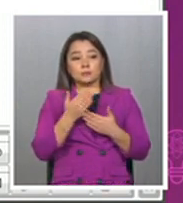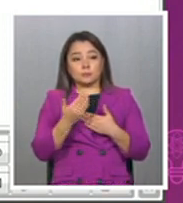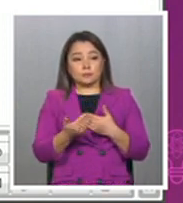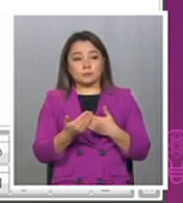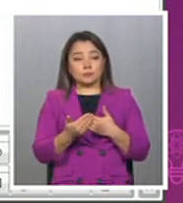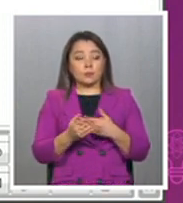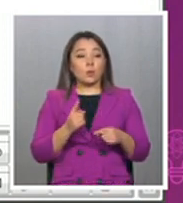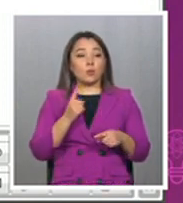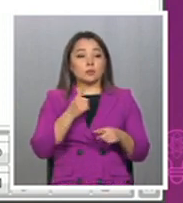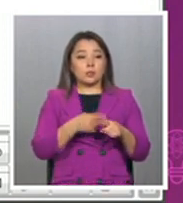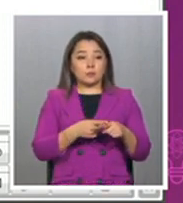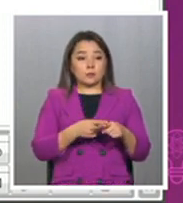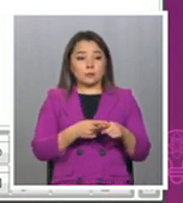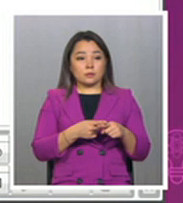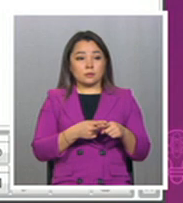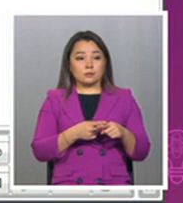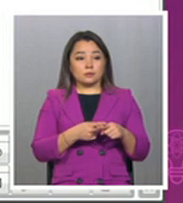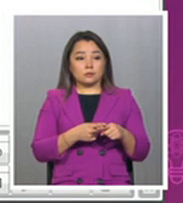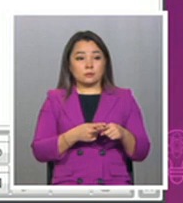қосамыз